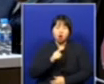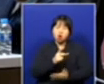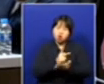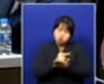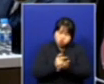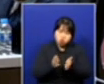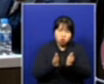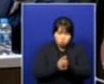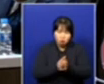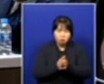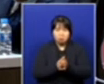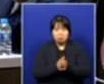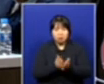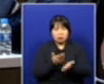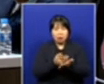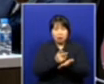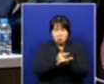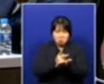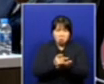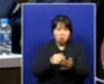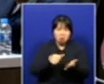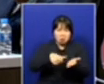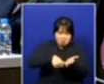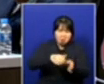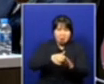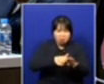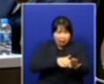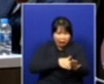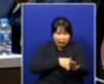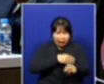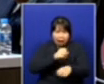นี้เจ็ดชั่วโคตรอะไรก็ว่ากันไปครับมันเป็นอย่างนั้นจริงๆแหละ